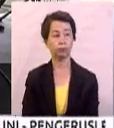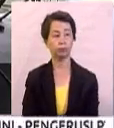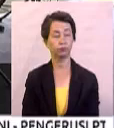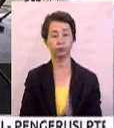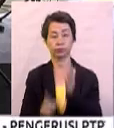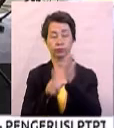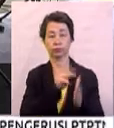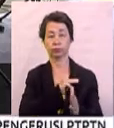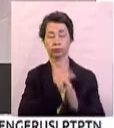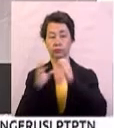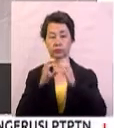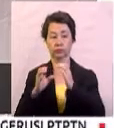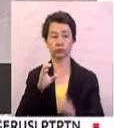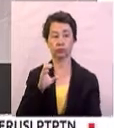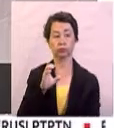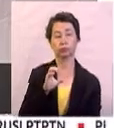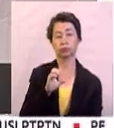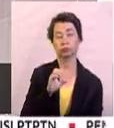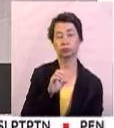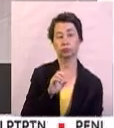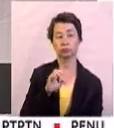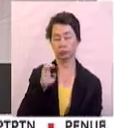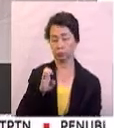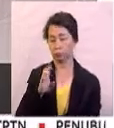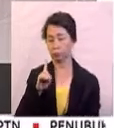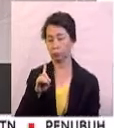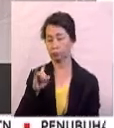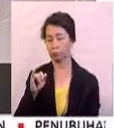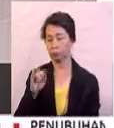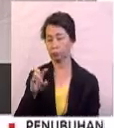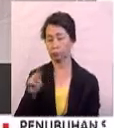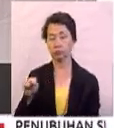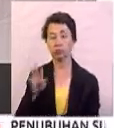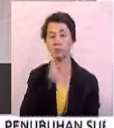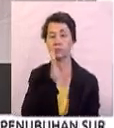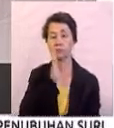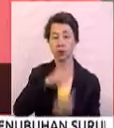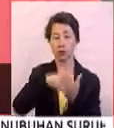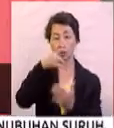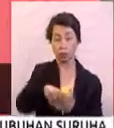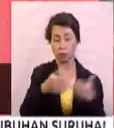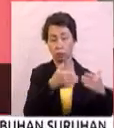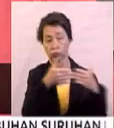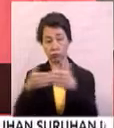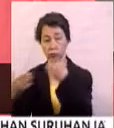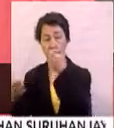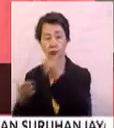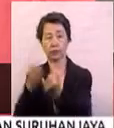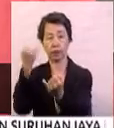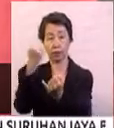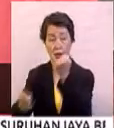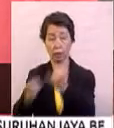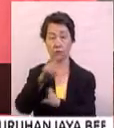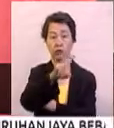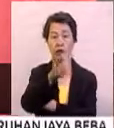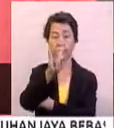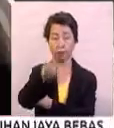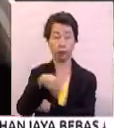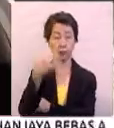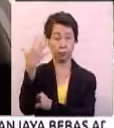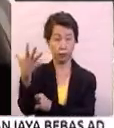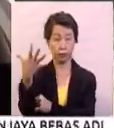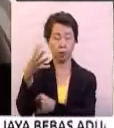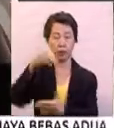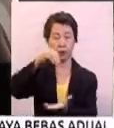Timbalan Menteri Komunikasi dan Multimedia Idin Shazli Sid berkata program ini akan berterusan sehingga berakhir 28 Mei depan